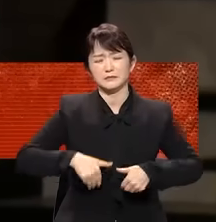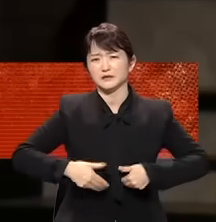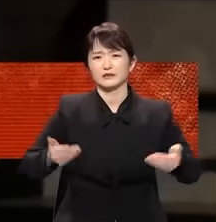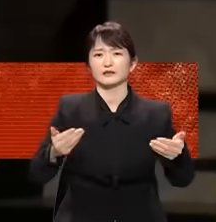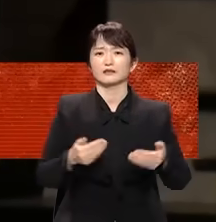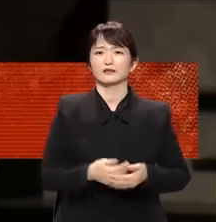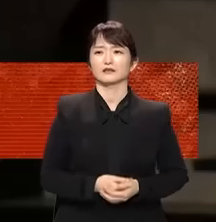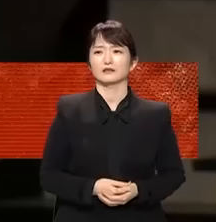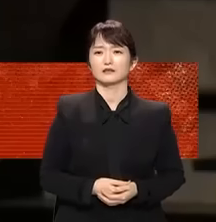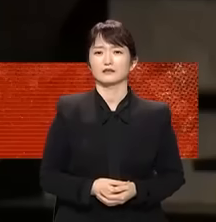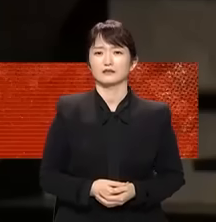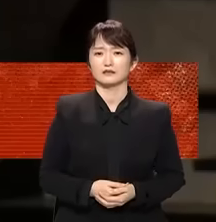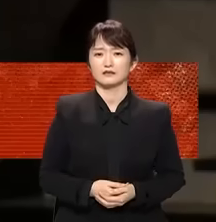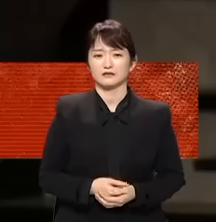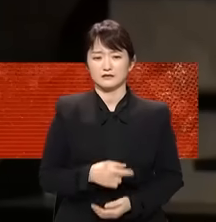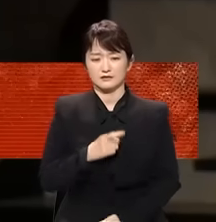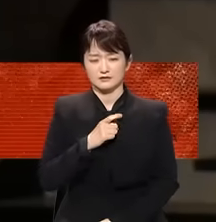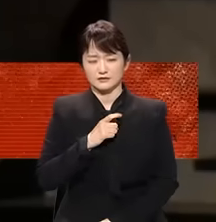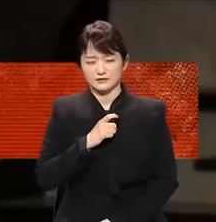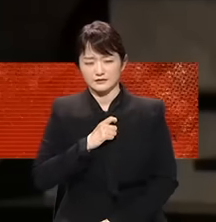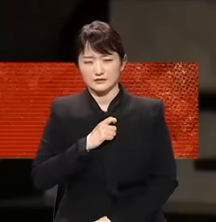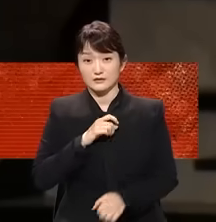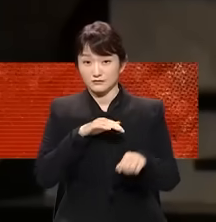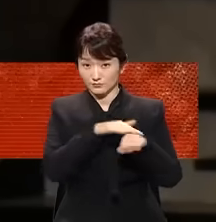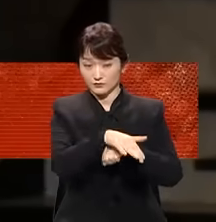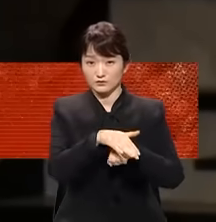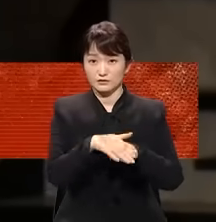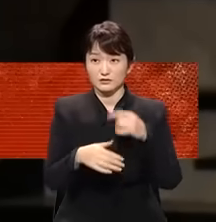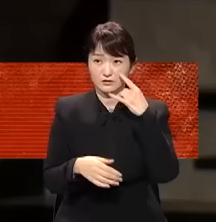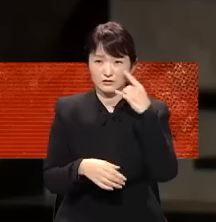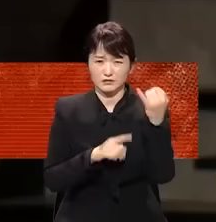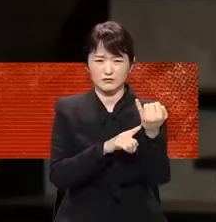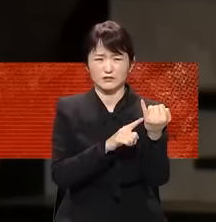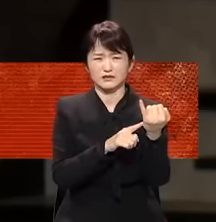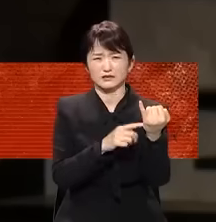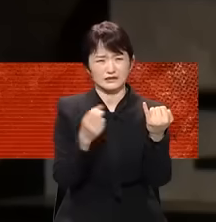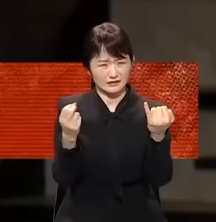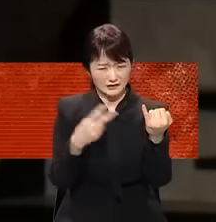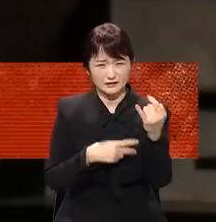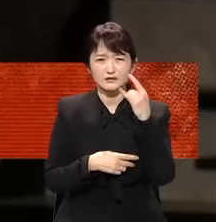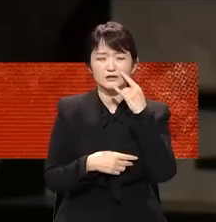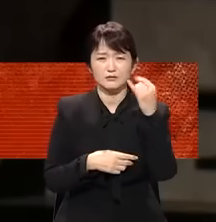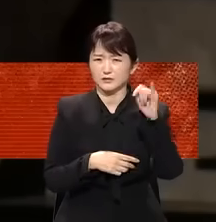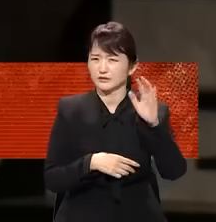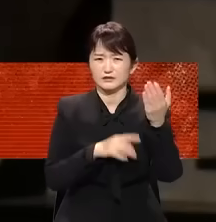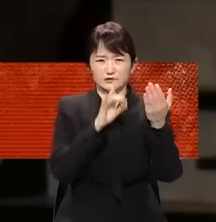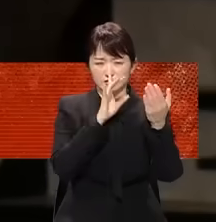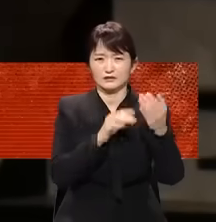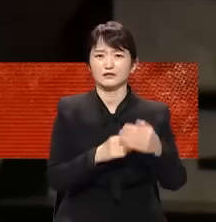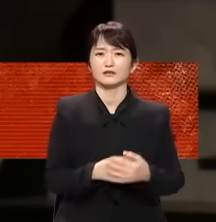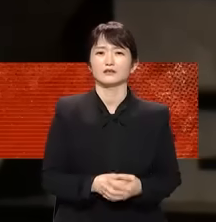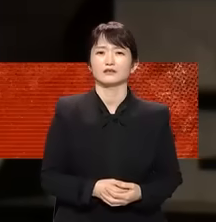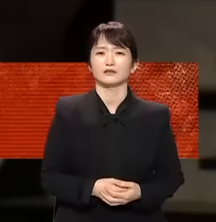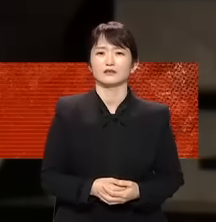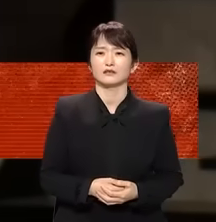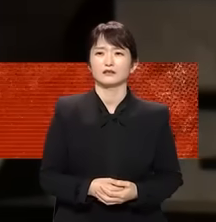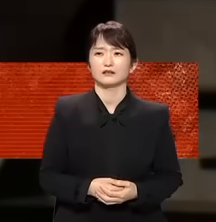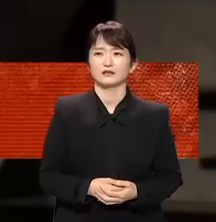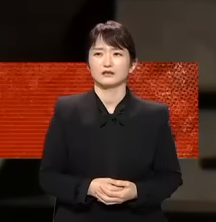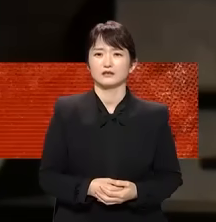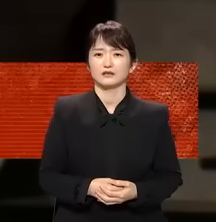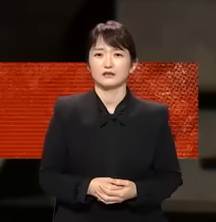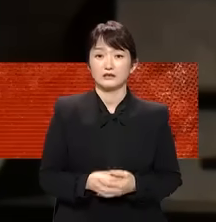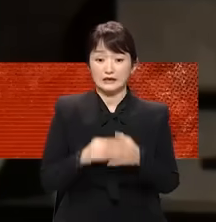같고요 극도의 이기주의라고 생각을 하고 저는이 엄마 다시는 엄마가 돼서는 안 된다네 이렇게 뭐 아이를